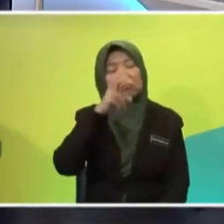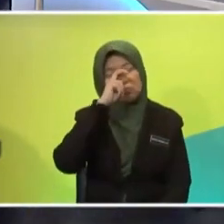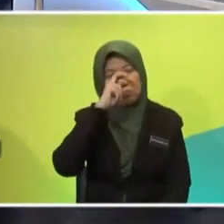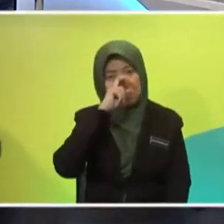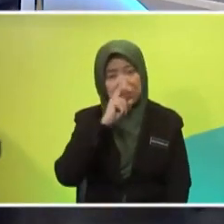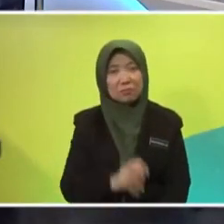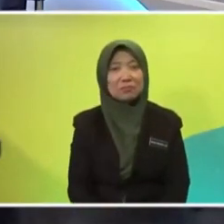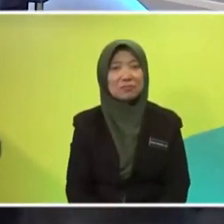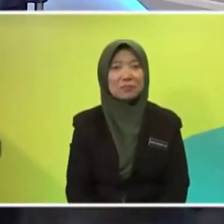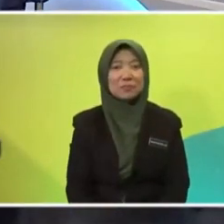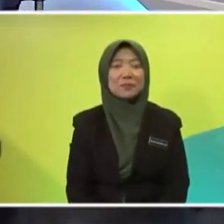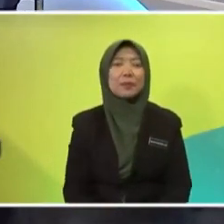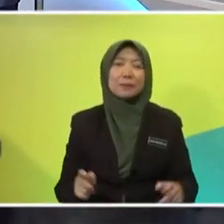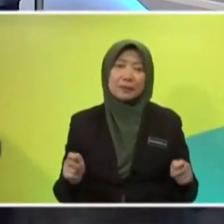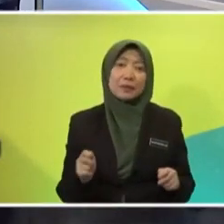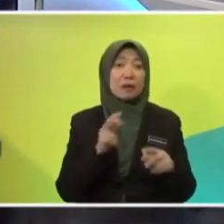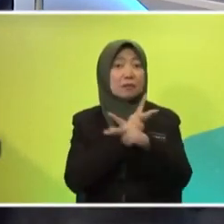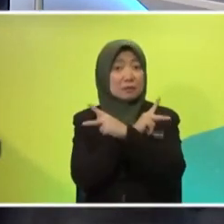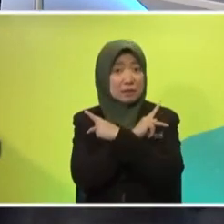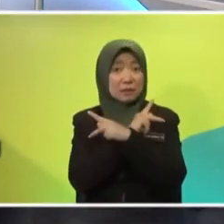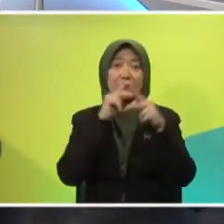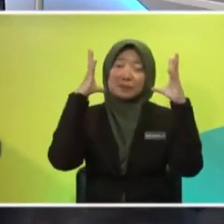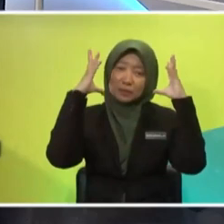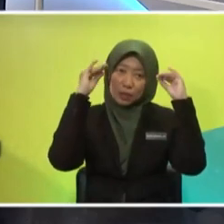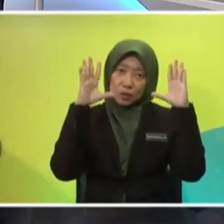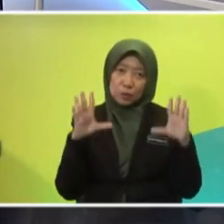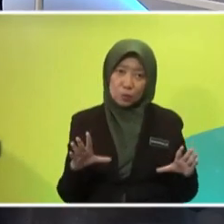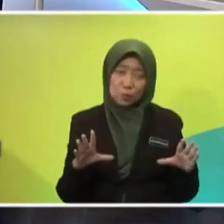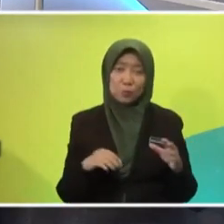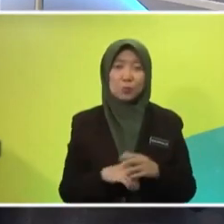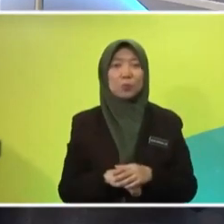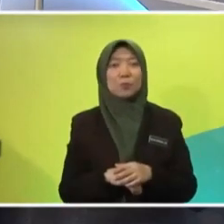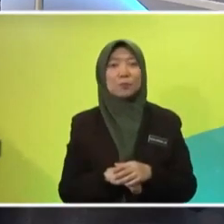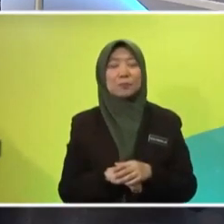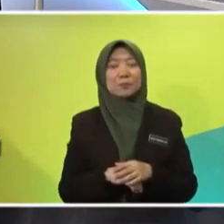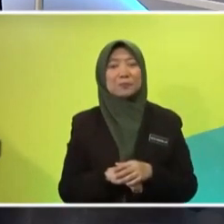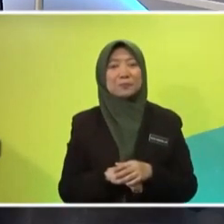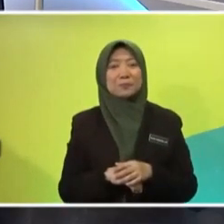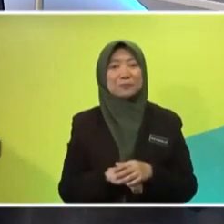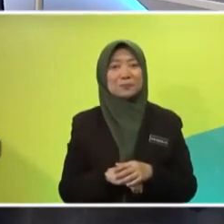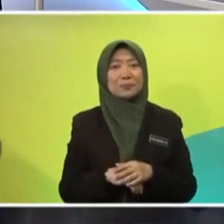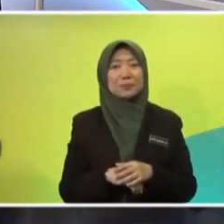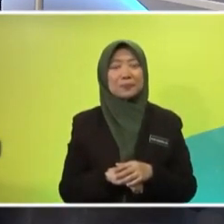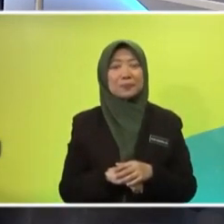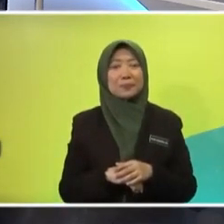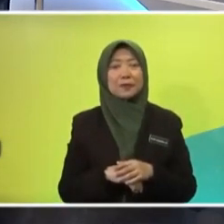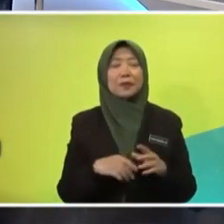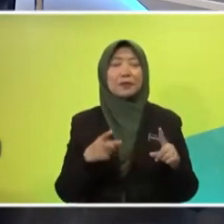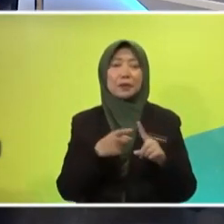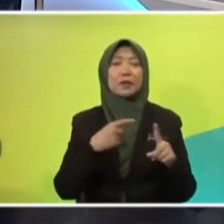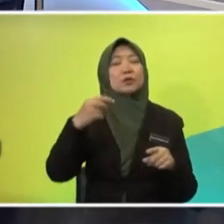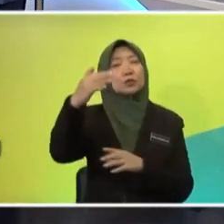nak ucapkan terima kasih kepada Cikgu Suryani dan merupakan ketua panitia murid berkeperluan khas dari Sekolah Kebangsaan Pendidikan